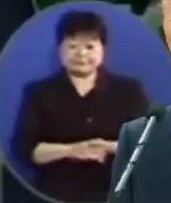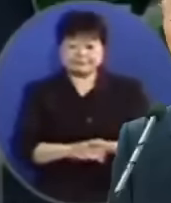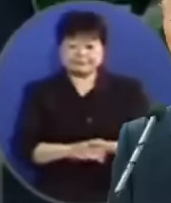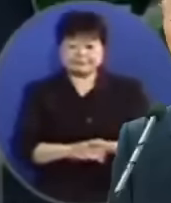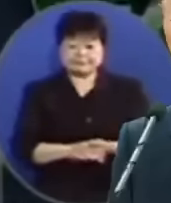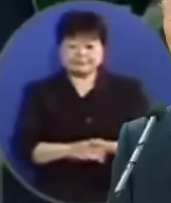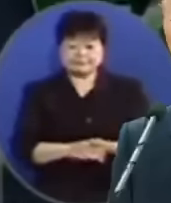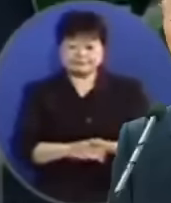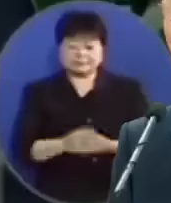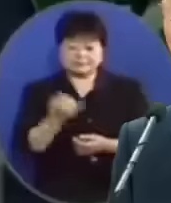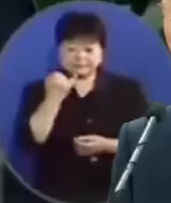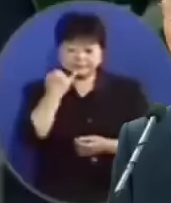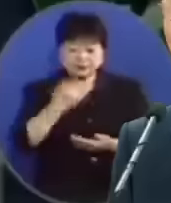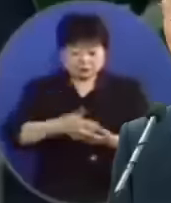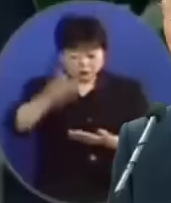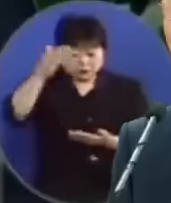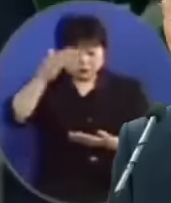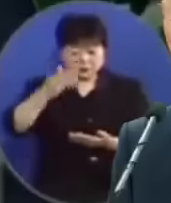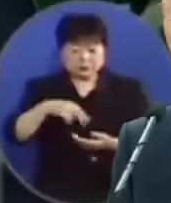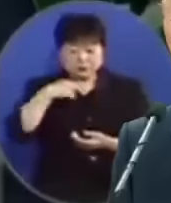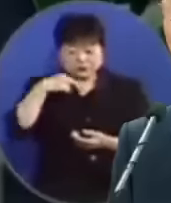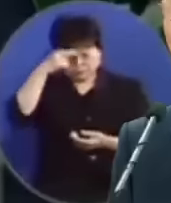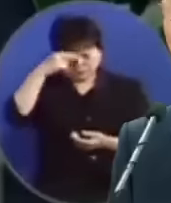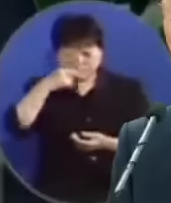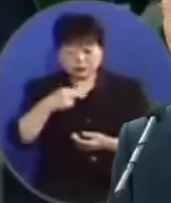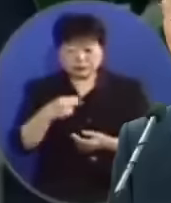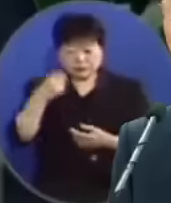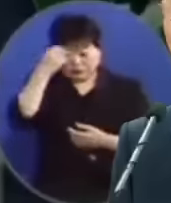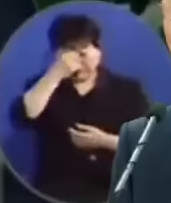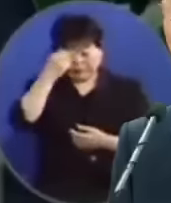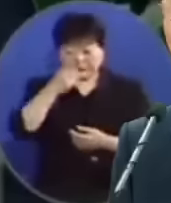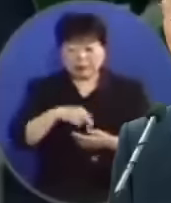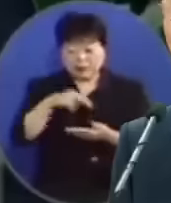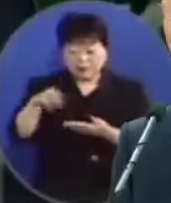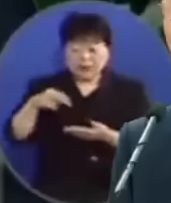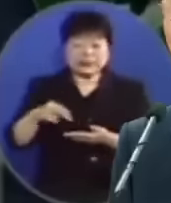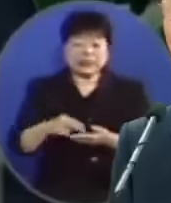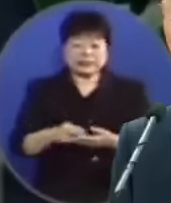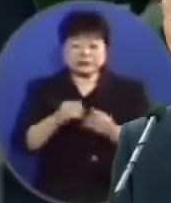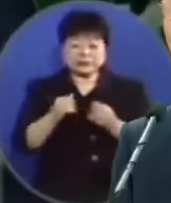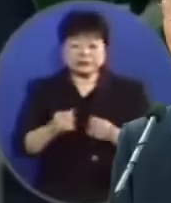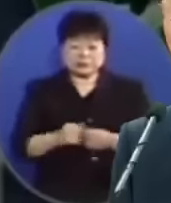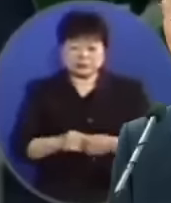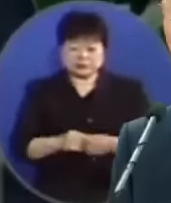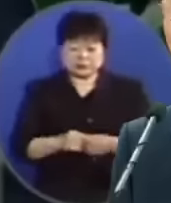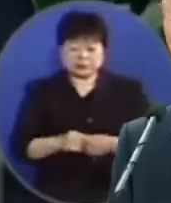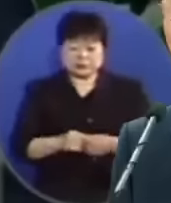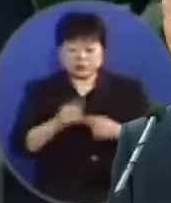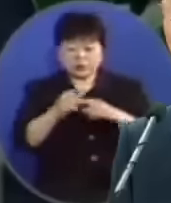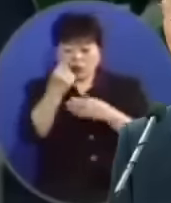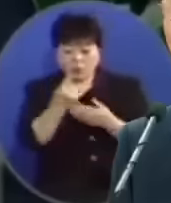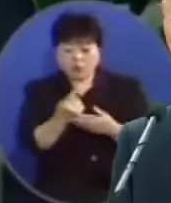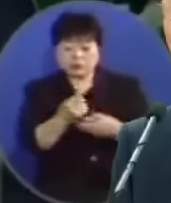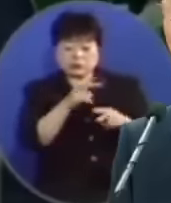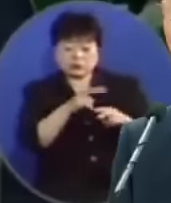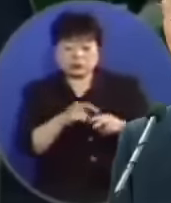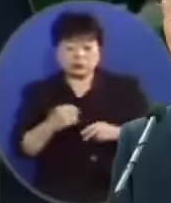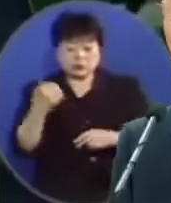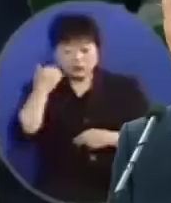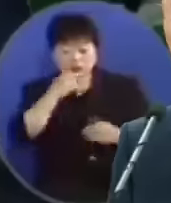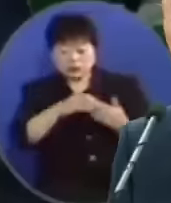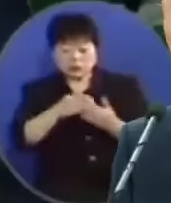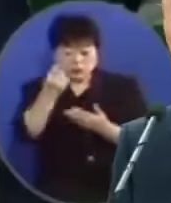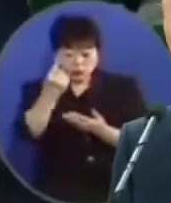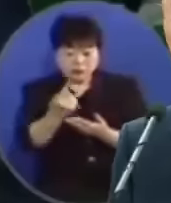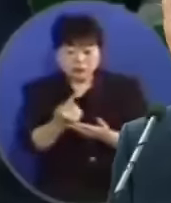근제 못하지만은 술 취하고 방탕하며 세속으로 살던 사람이 교회 자발적으로 오든지 누구에게 끌려서